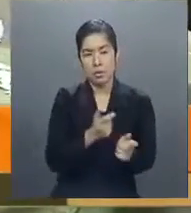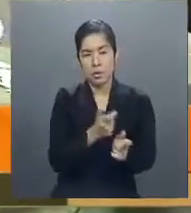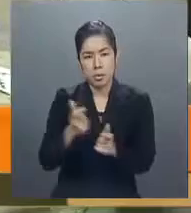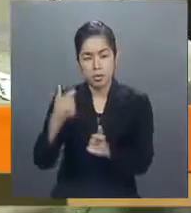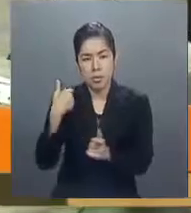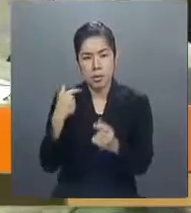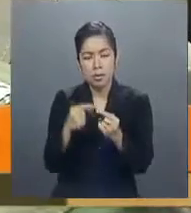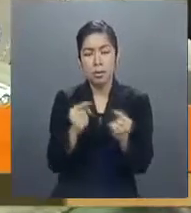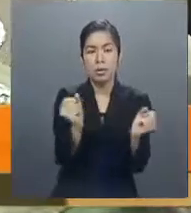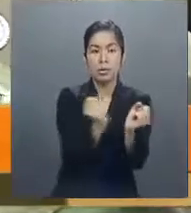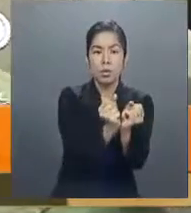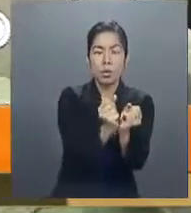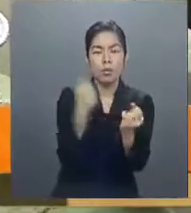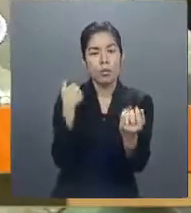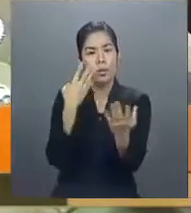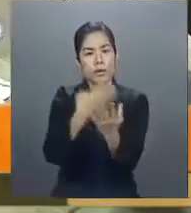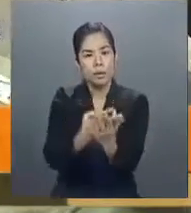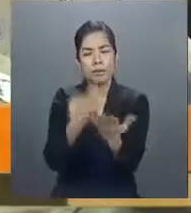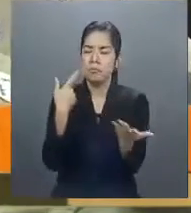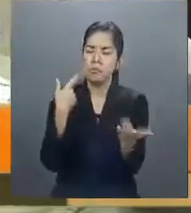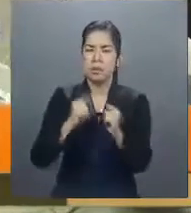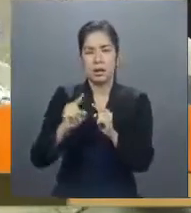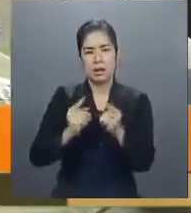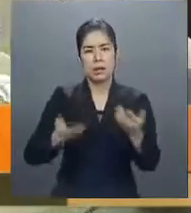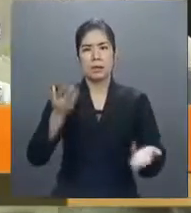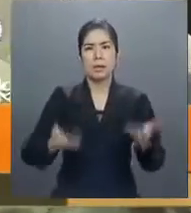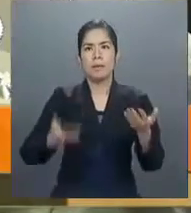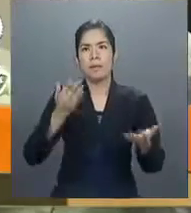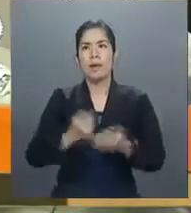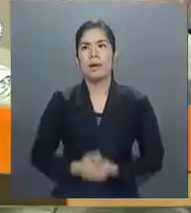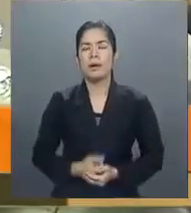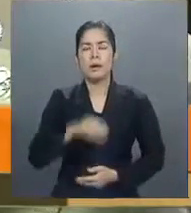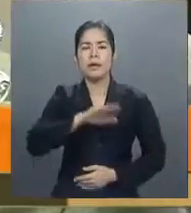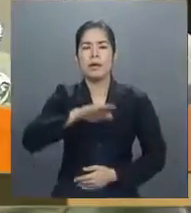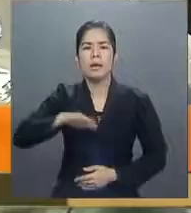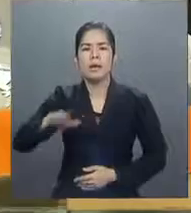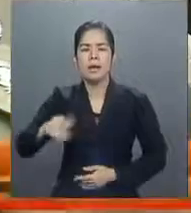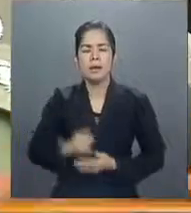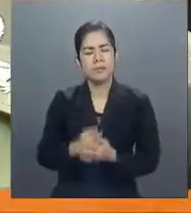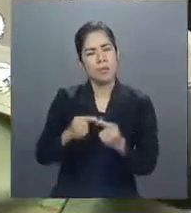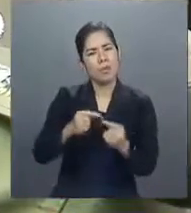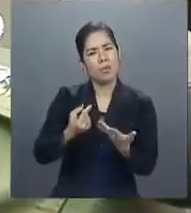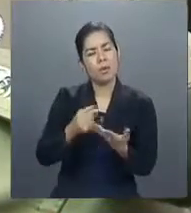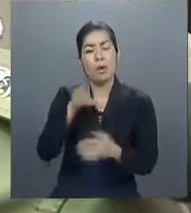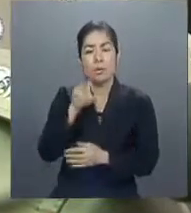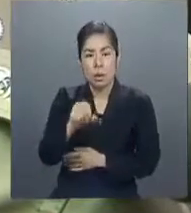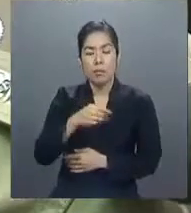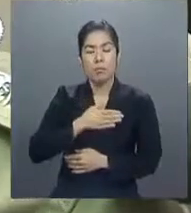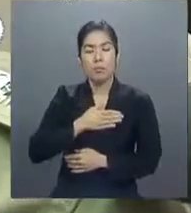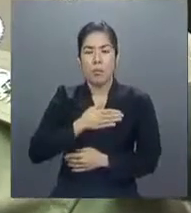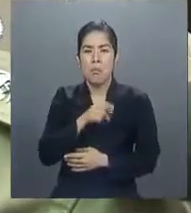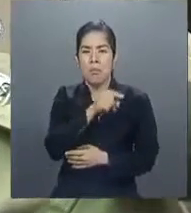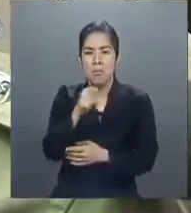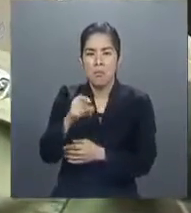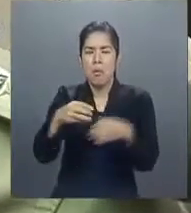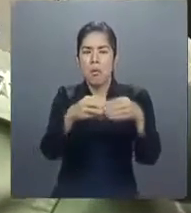คุกทุกครั้งเห็นไหมที่เราจับได้เนี่ยร้องไห้น้ำตาไหลหมดน่ะเสียใจที่ไปทำไปแล้วบอกทำไมถึง